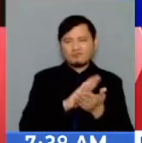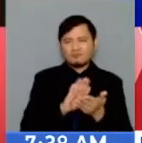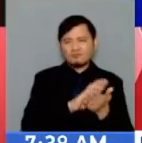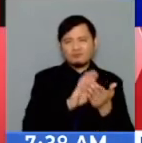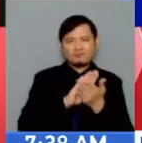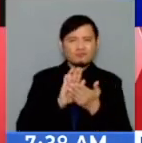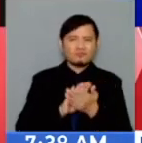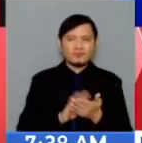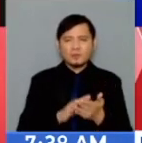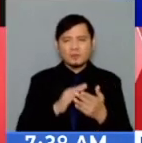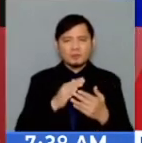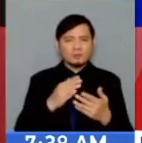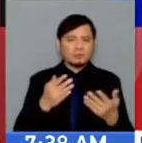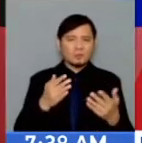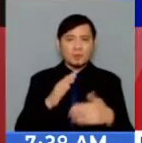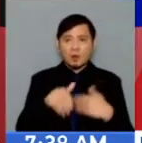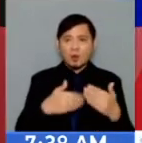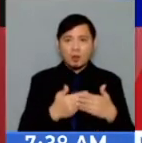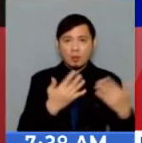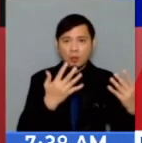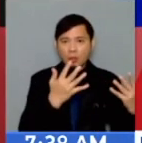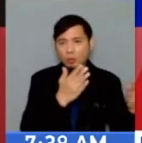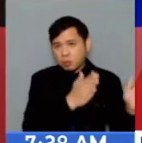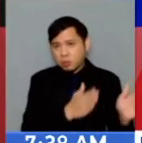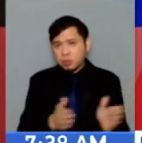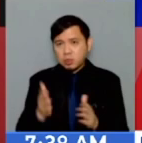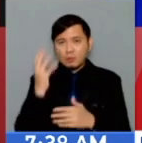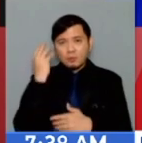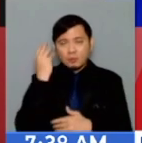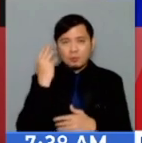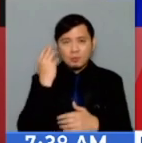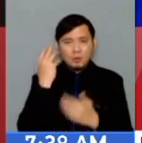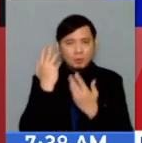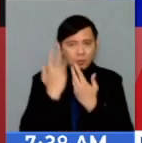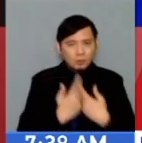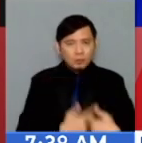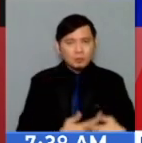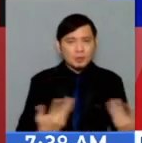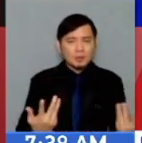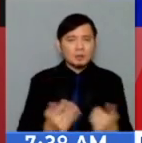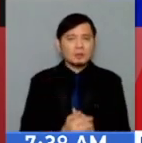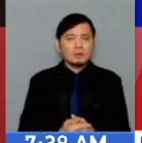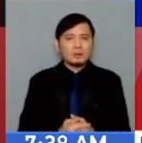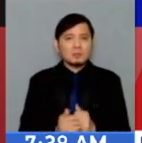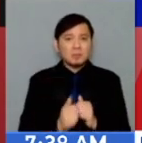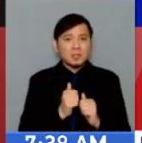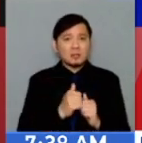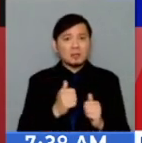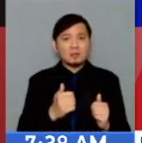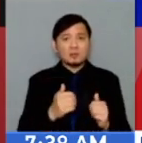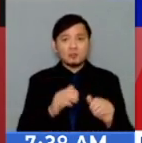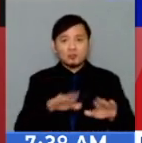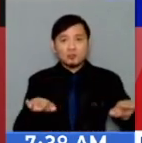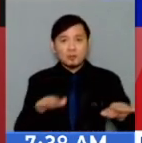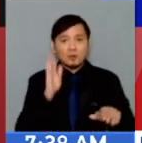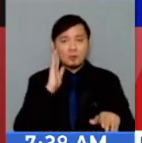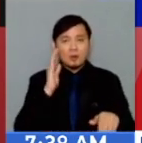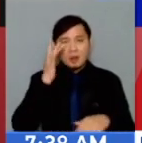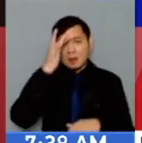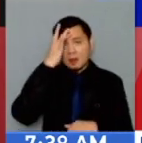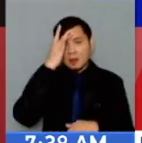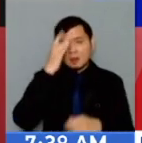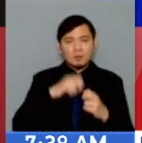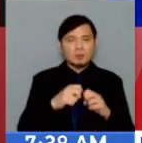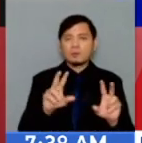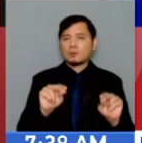the time comes, everything is arranged for. Hindi na mamoproblema yung mga bata. Si Grace, tsaka yung dalawang pamangkin